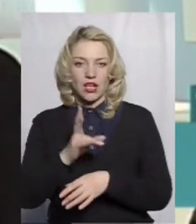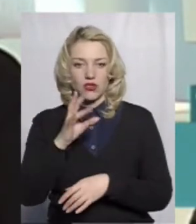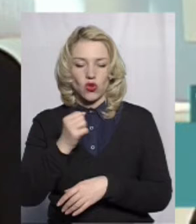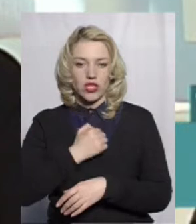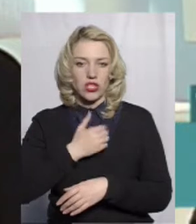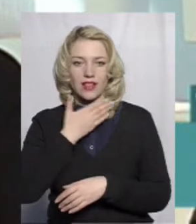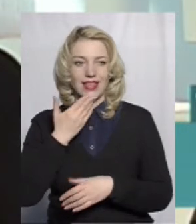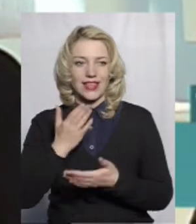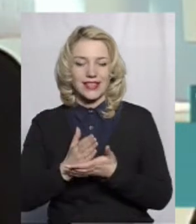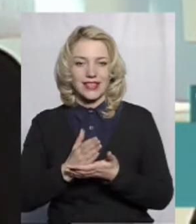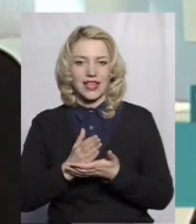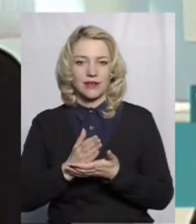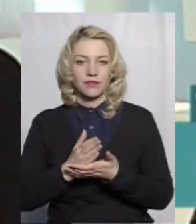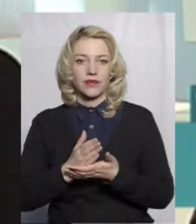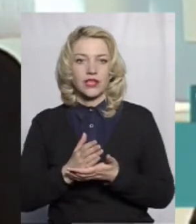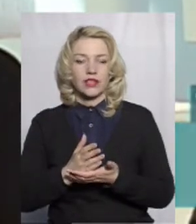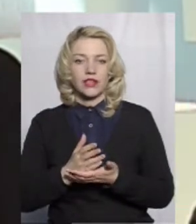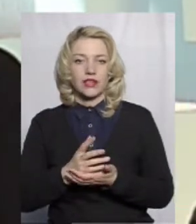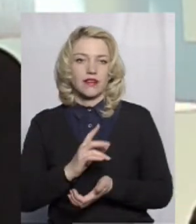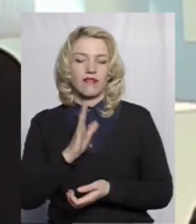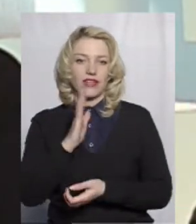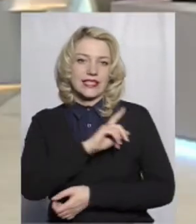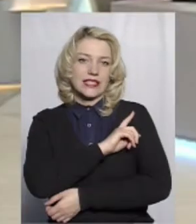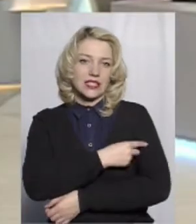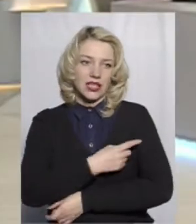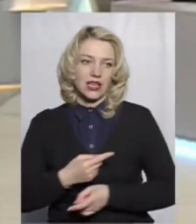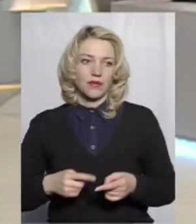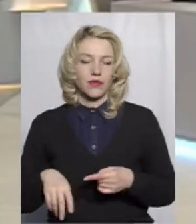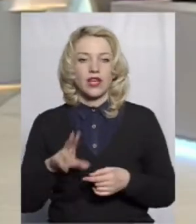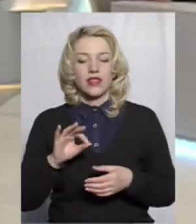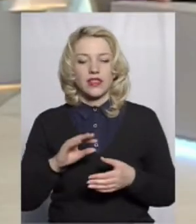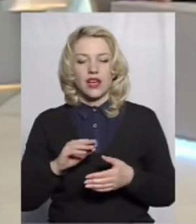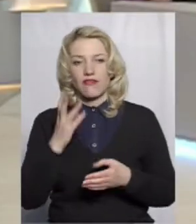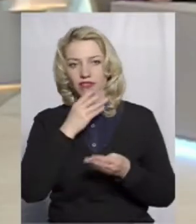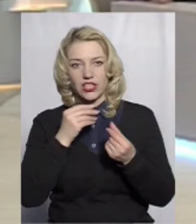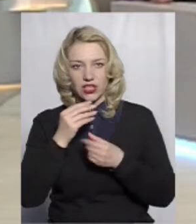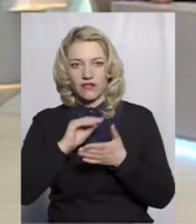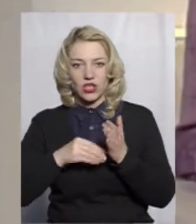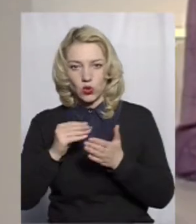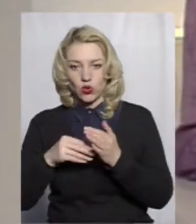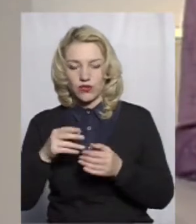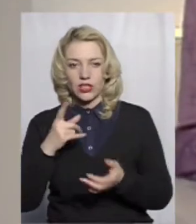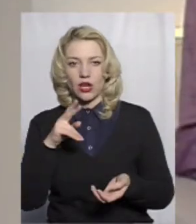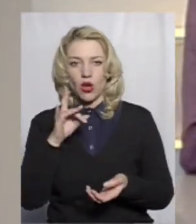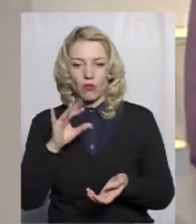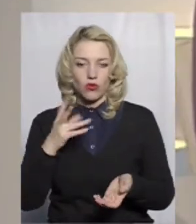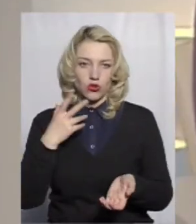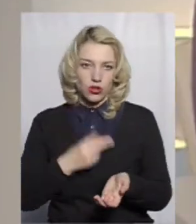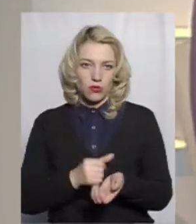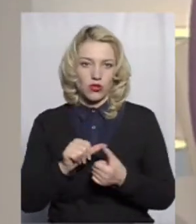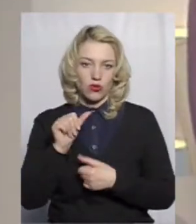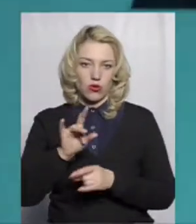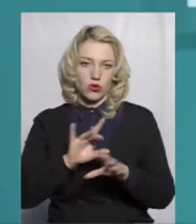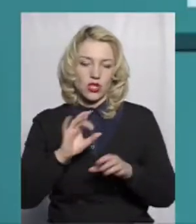не юстований, не вступив в силу. На ефективних довідках про щеплення окремо зупинялася пані Супрун. Послухаємо.